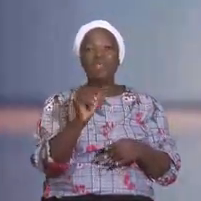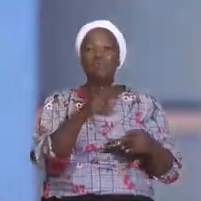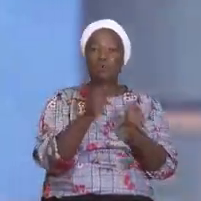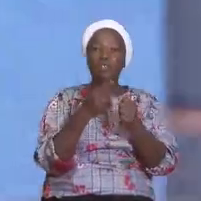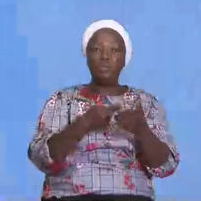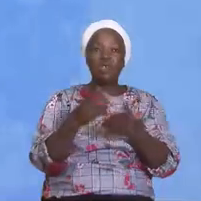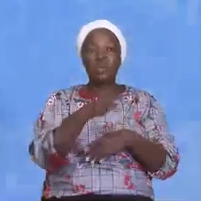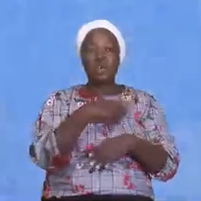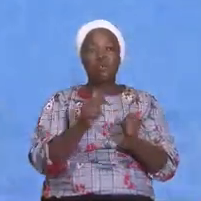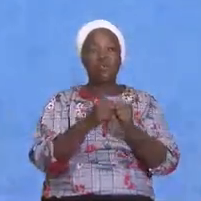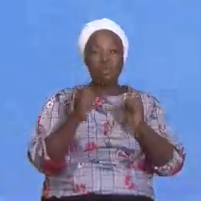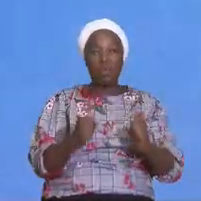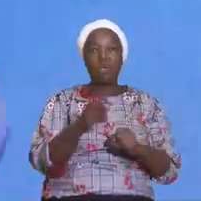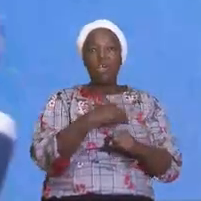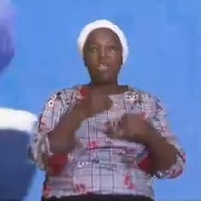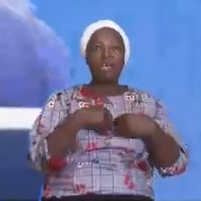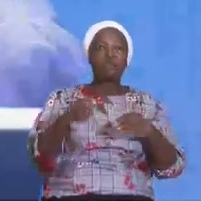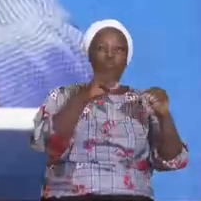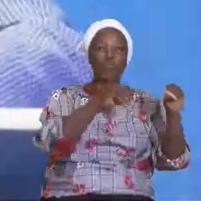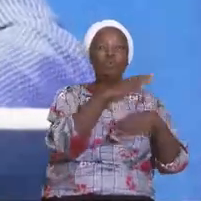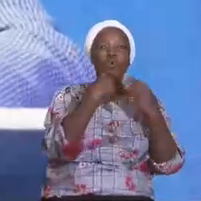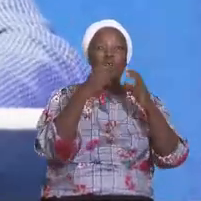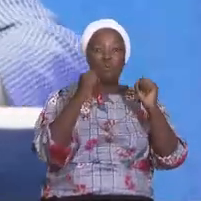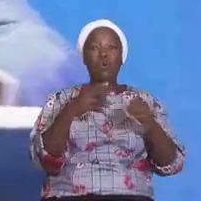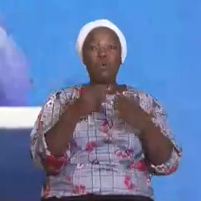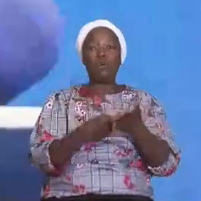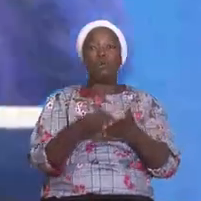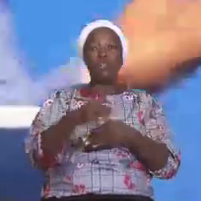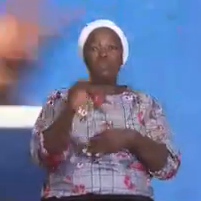du Saint-Esprit et de puissance et de force.